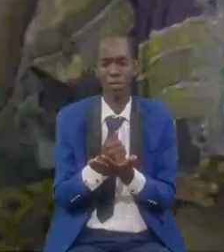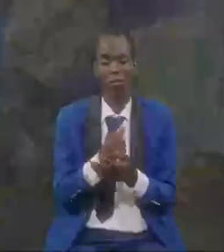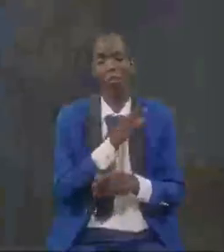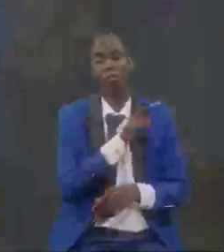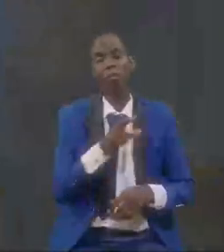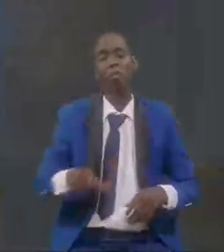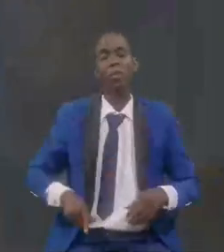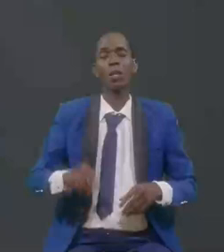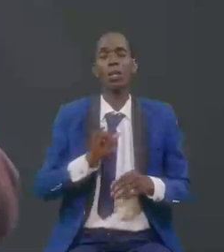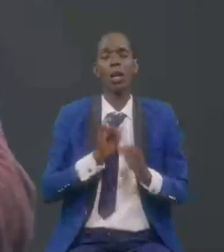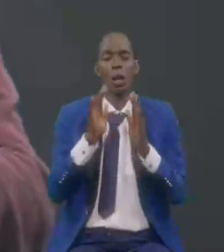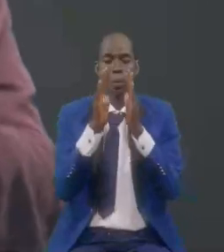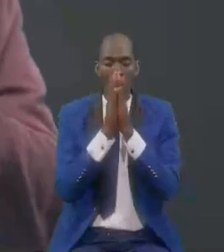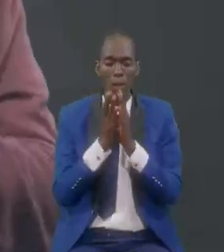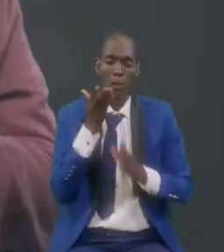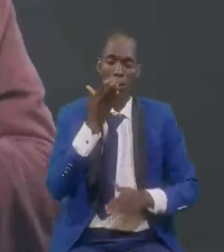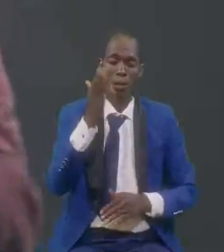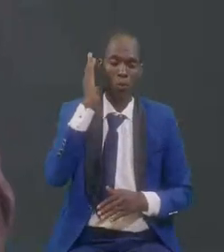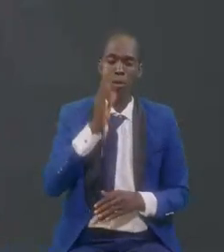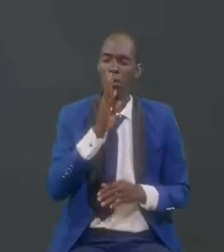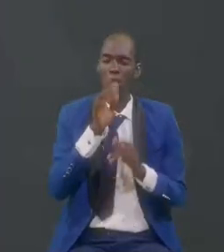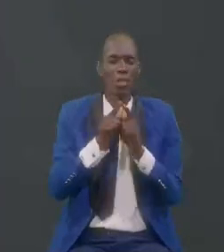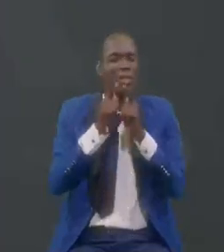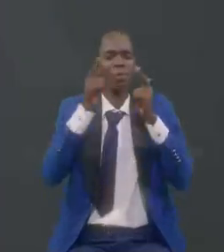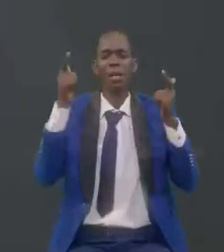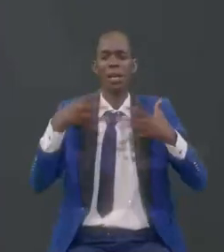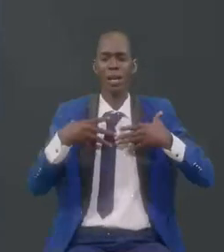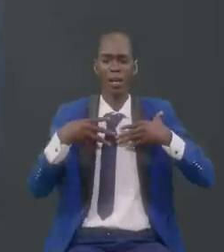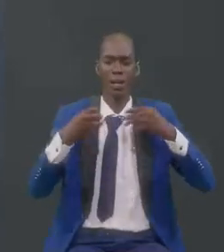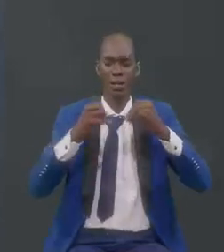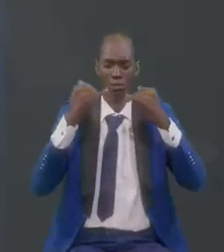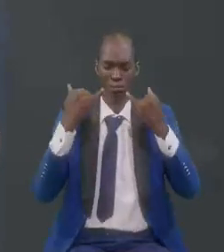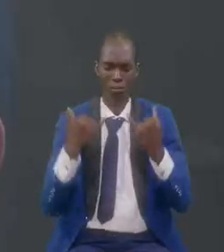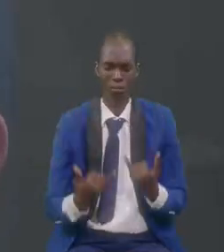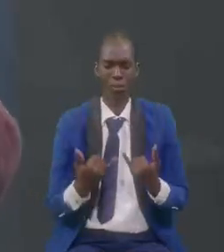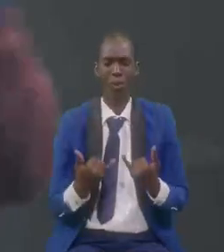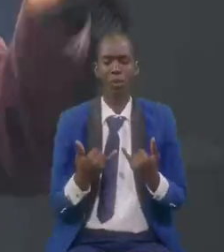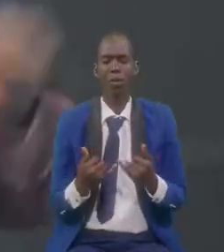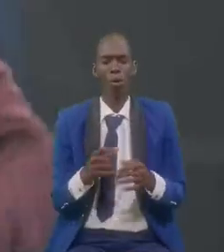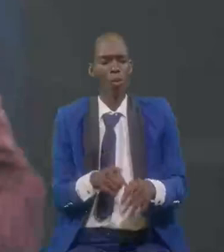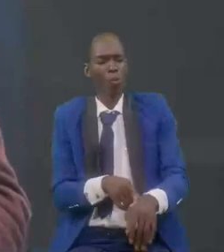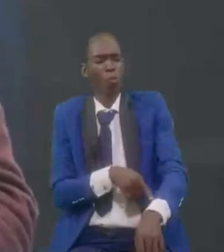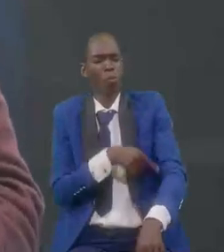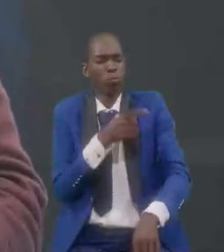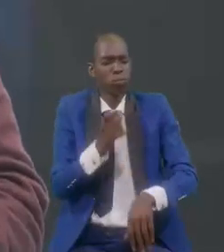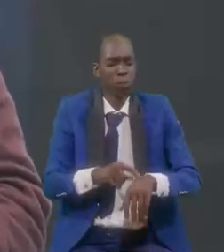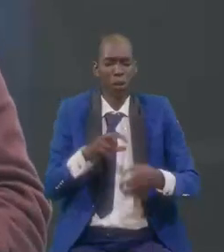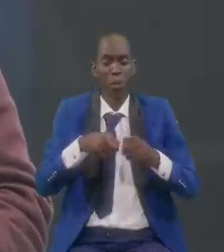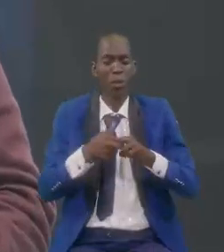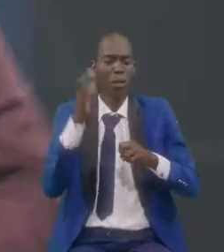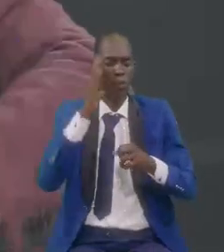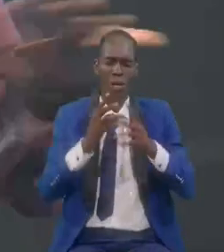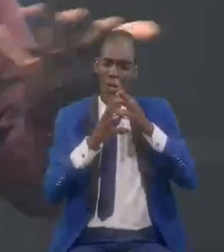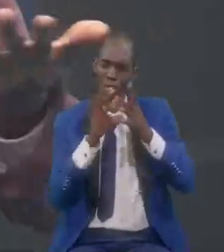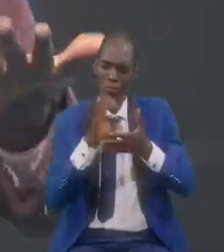Seigneur, je prie. Qui est de grande guérison maintenant. Les problèmes de longue date